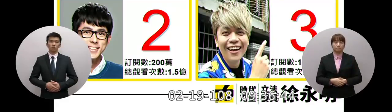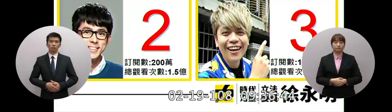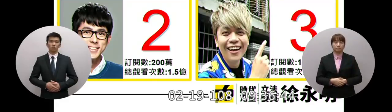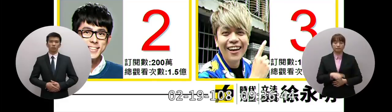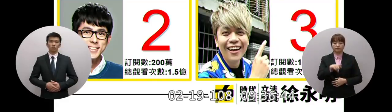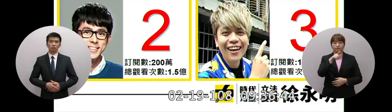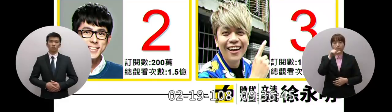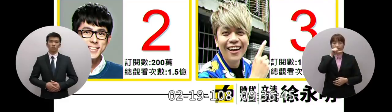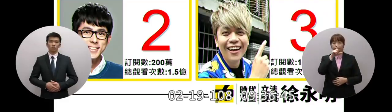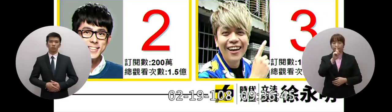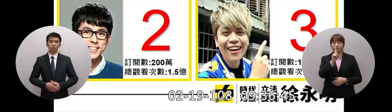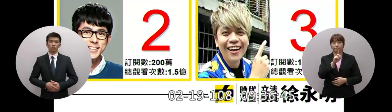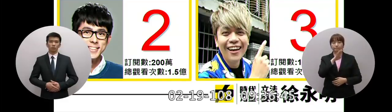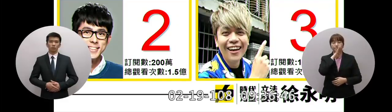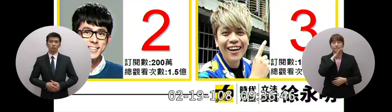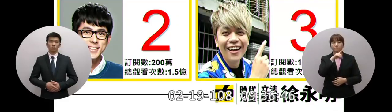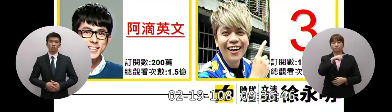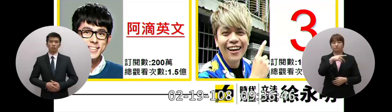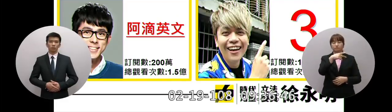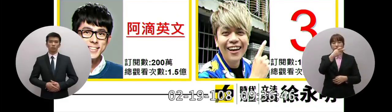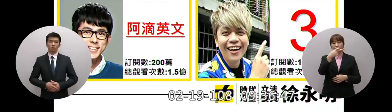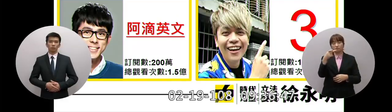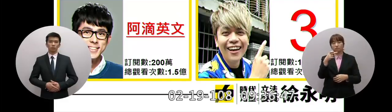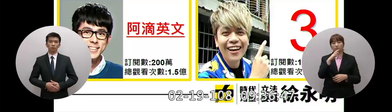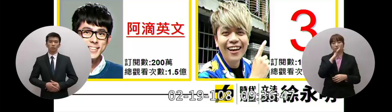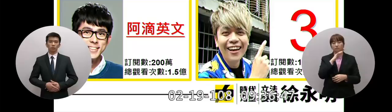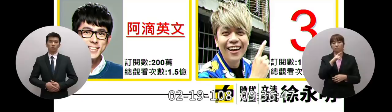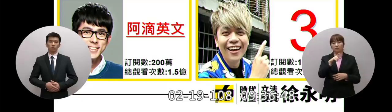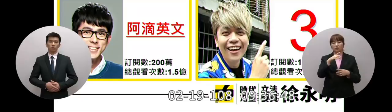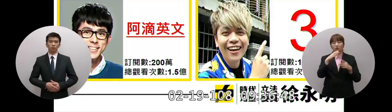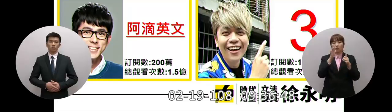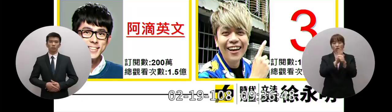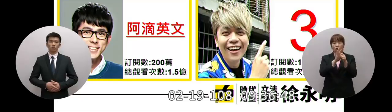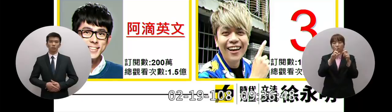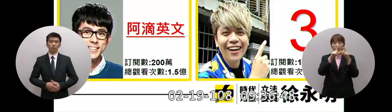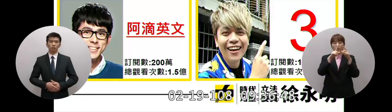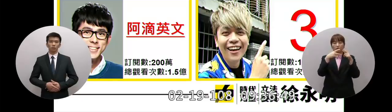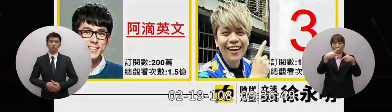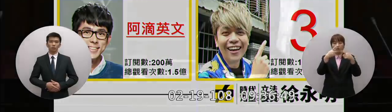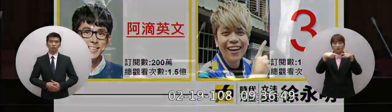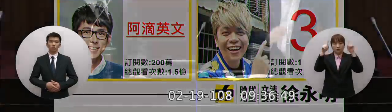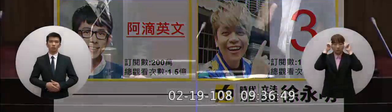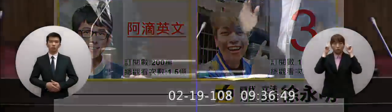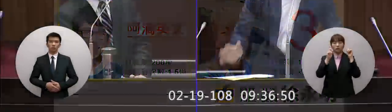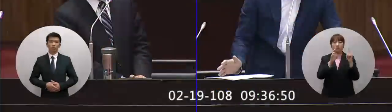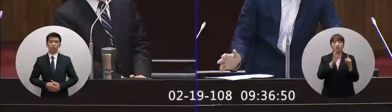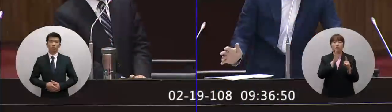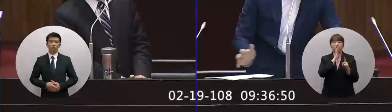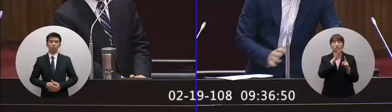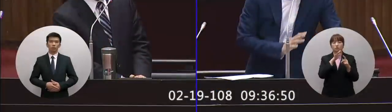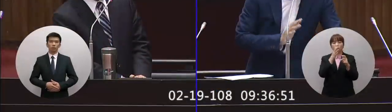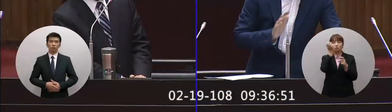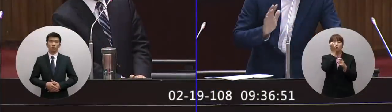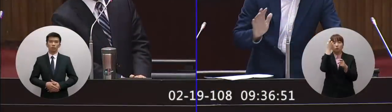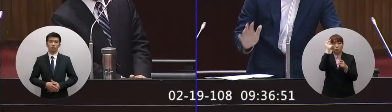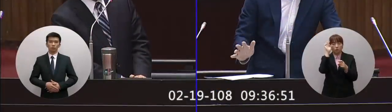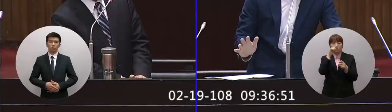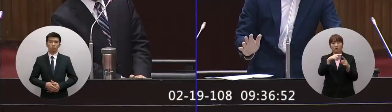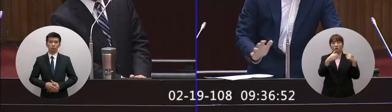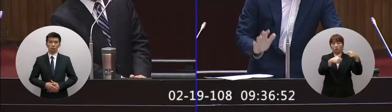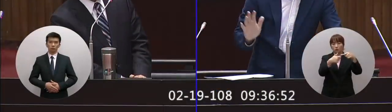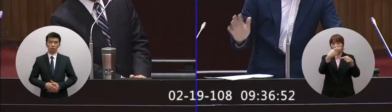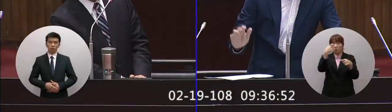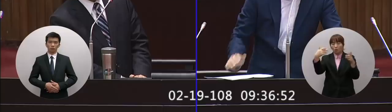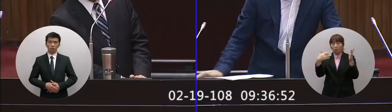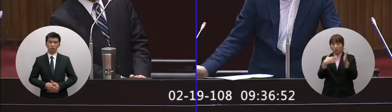这个叫阿迪英文呐，他是辅大的硕士啊，不只是英文教学，其实里面还是有蛮多